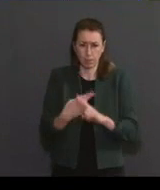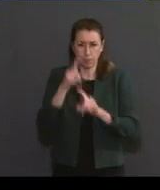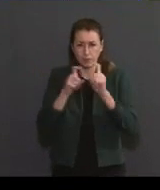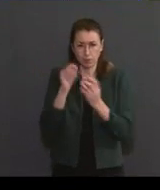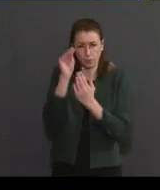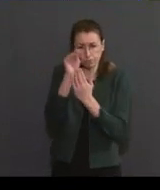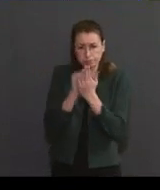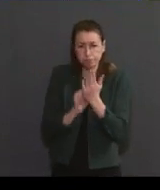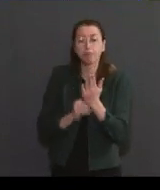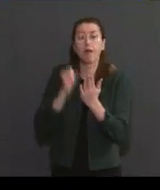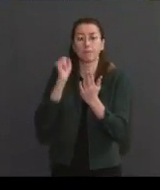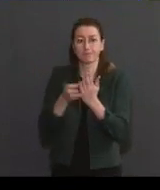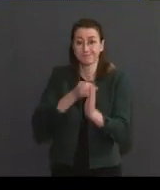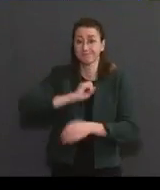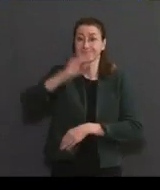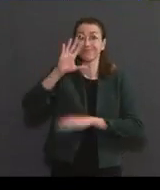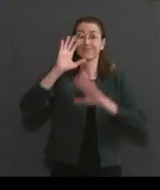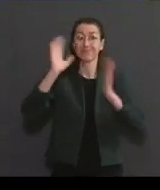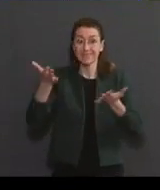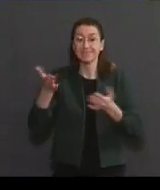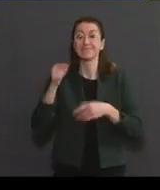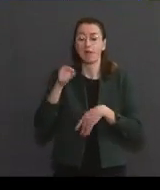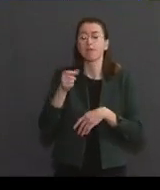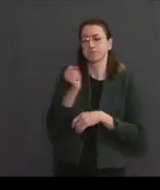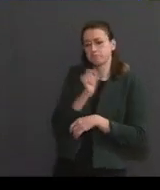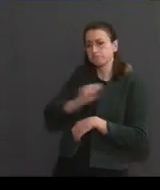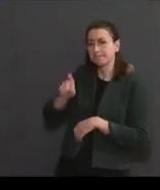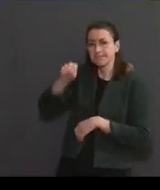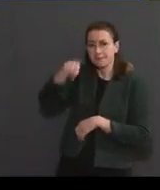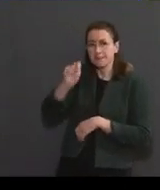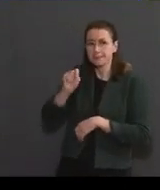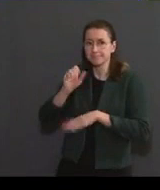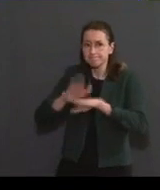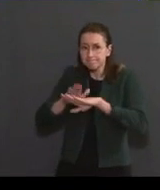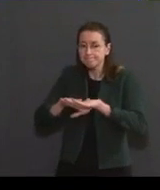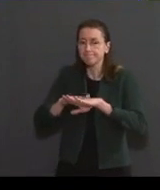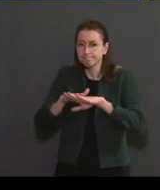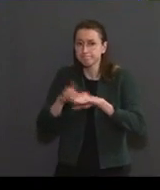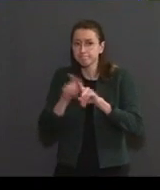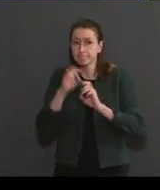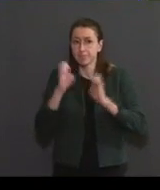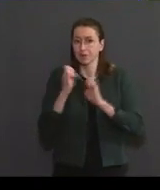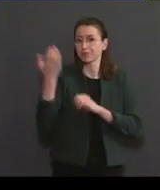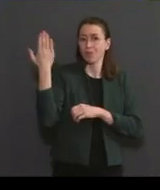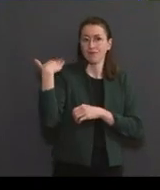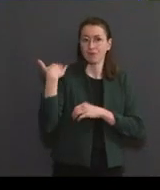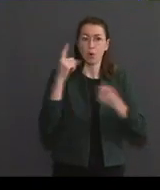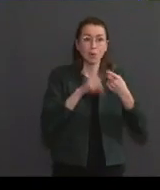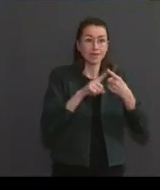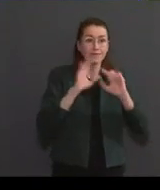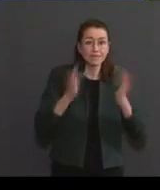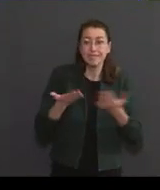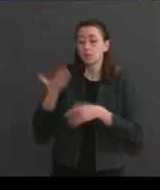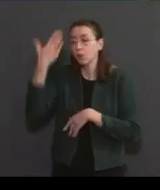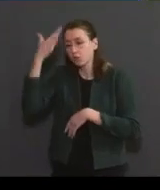un avertissement sous forme de SMS qui nous dira, comme quand on a été en contact à haut risque quelqu'un de positif, que l'on doit